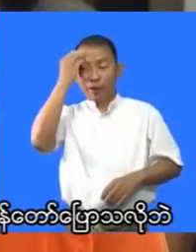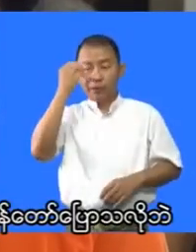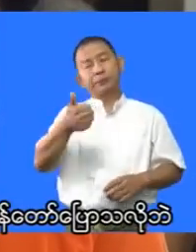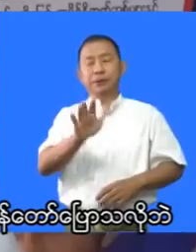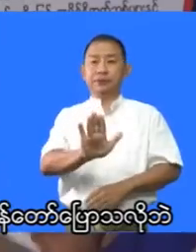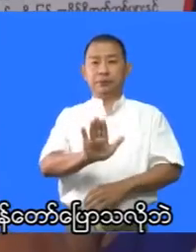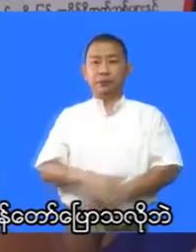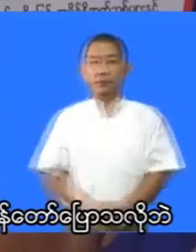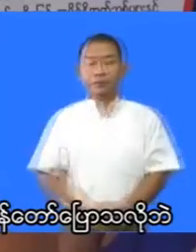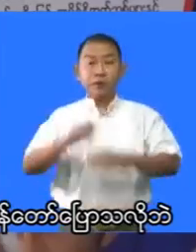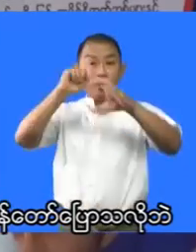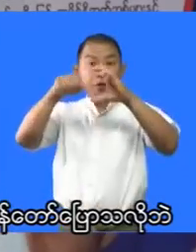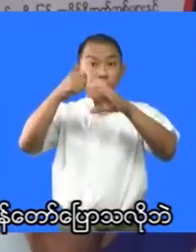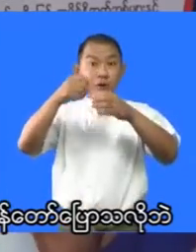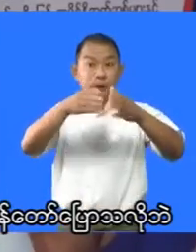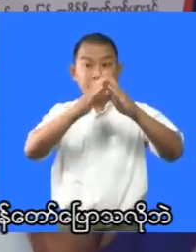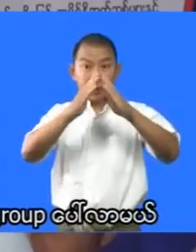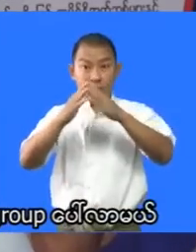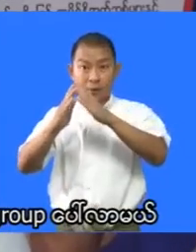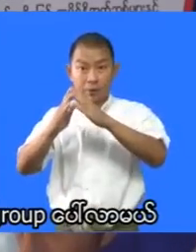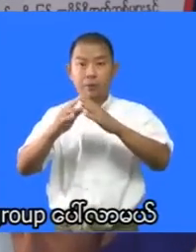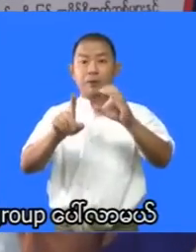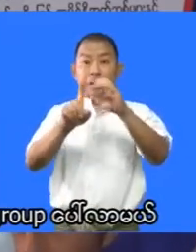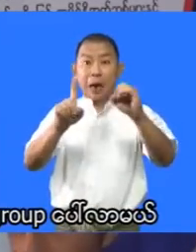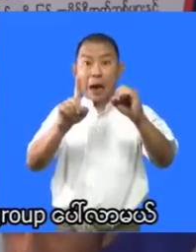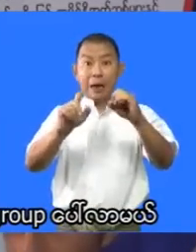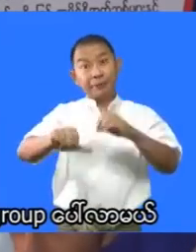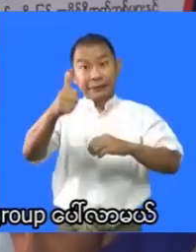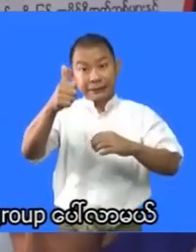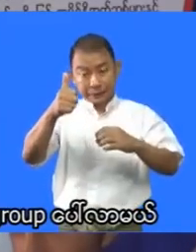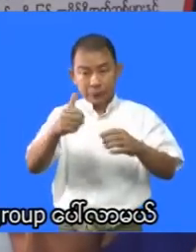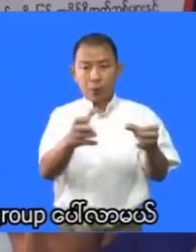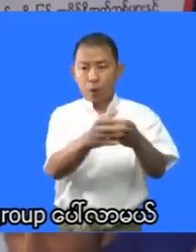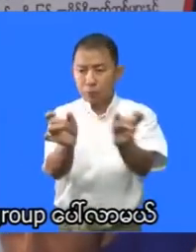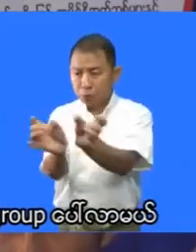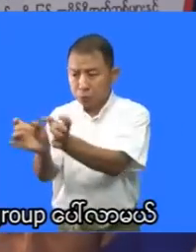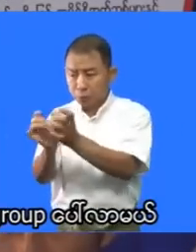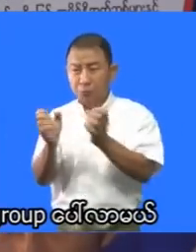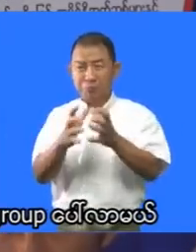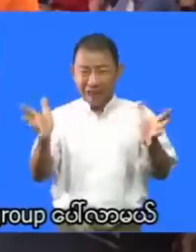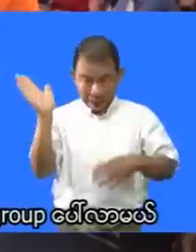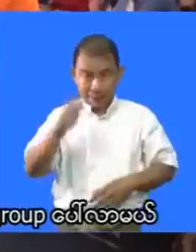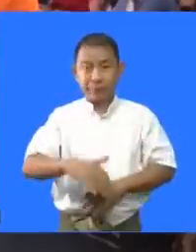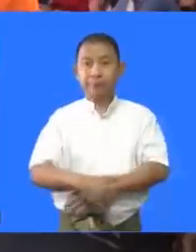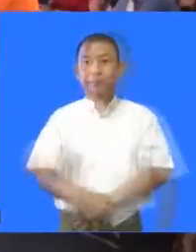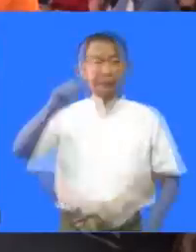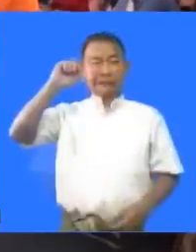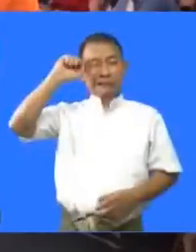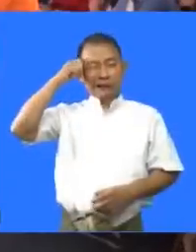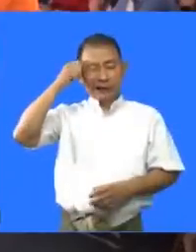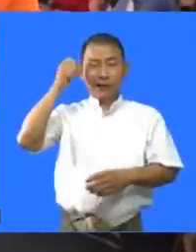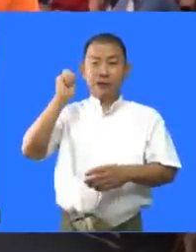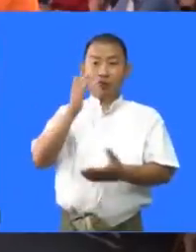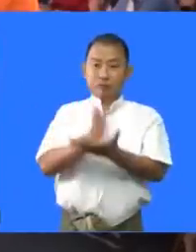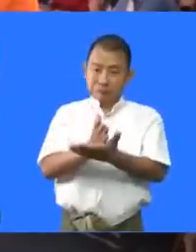ည်းနဲ့သွားကြတာ။ကိုဒီမောင်ဝင်းတို့ယုံတရားပေါ်လဲကျွန်တော်ပြောသူလိုပဲ ABCD ဆိုတဲ့ group ပေါ်လာမယ်။ဦးစုံမင်းမင်္ဂလာ E ဆိုတဲ့ group ပေါ်လာမယ်။ဟ ိုစိတ်ပြက်